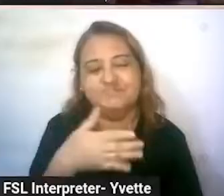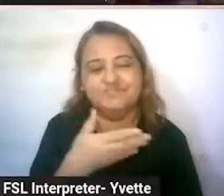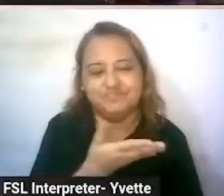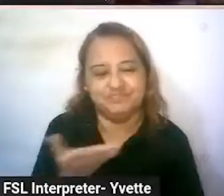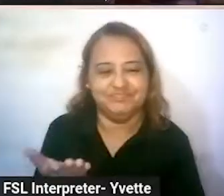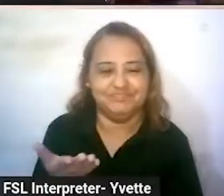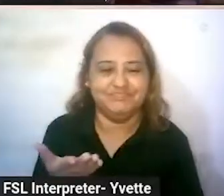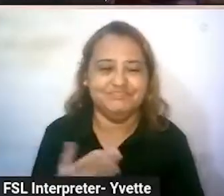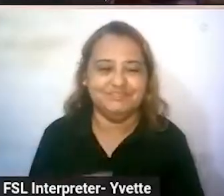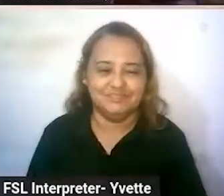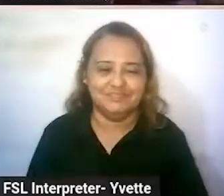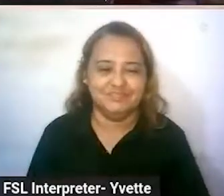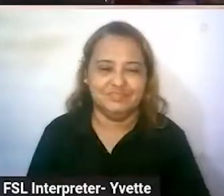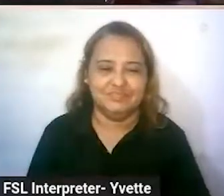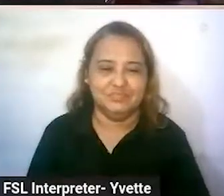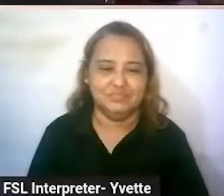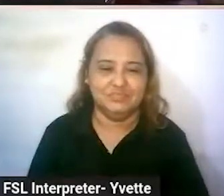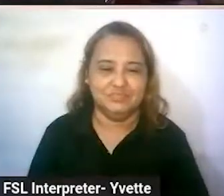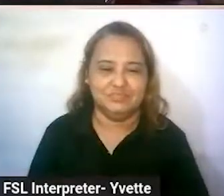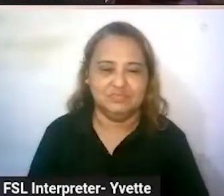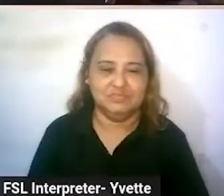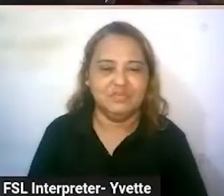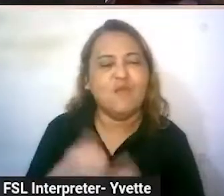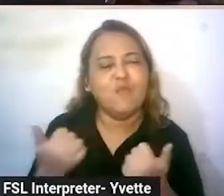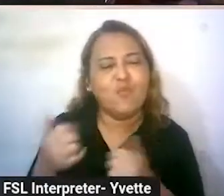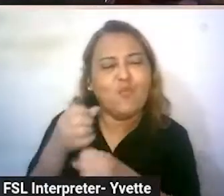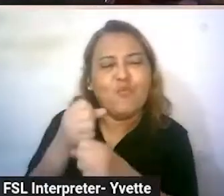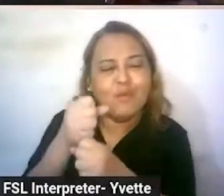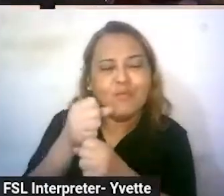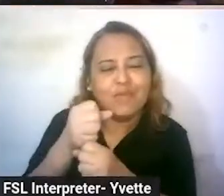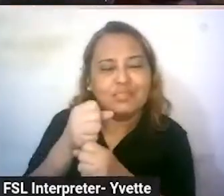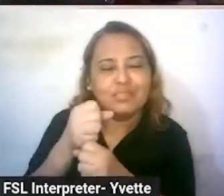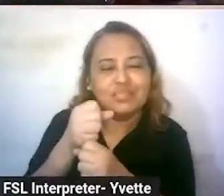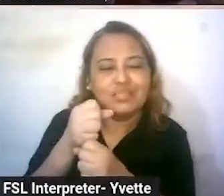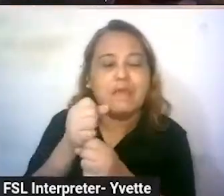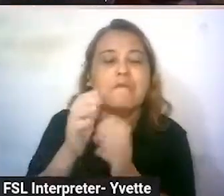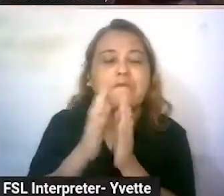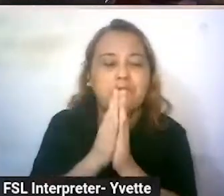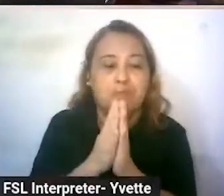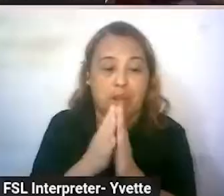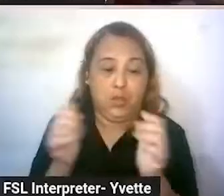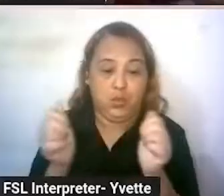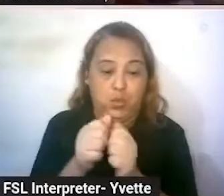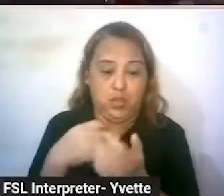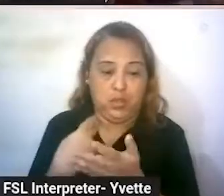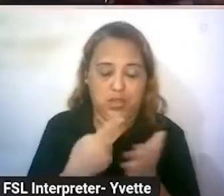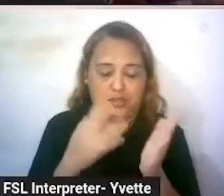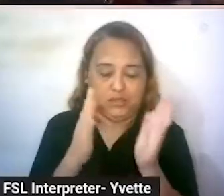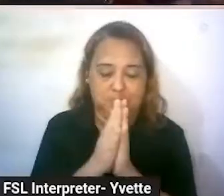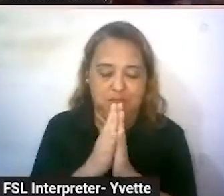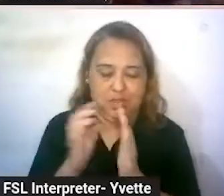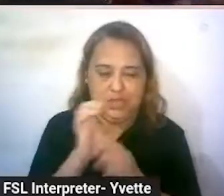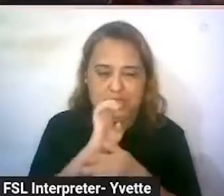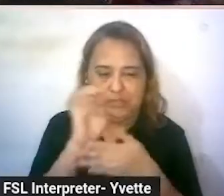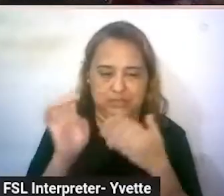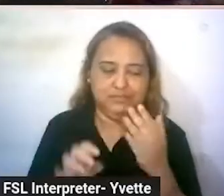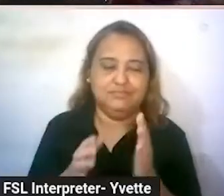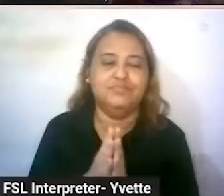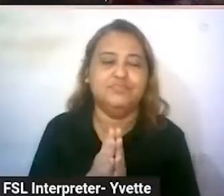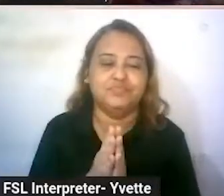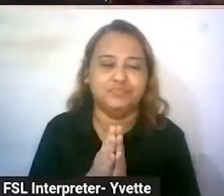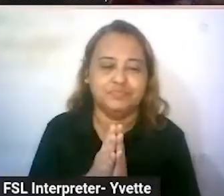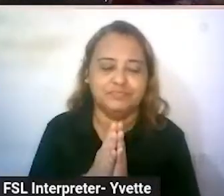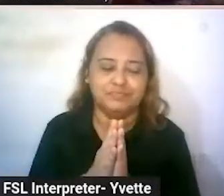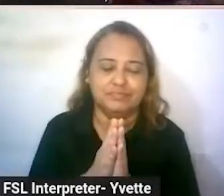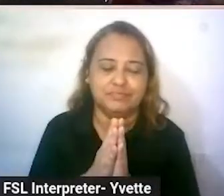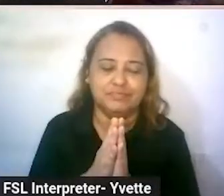Mm-hmm. At paano po ang kumapit? Siguro po, no, pray with us this prayer as we end. Okay, before we end, you pray with